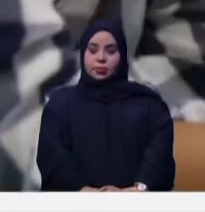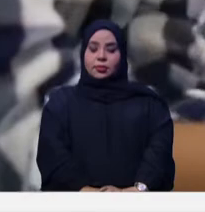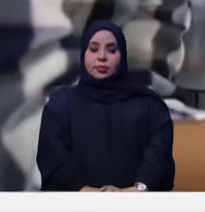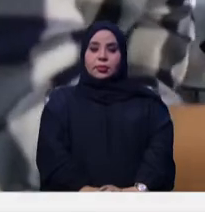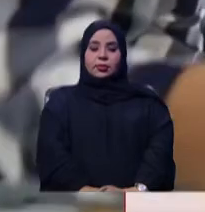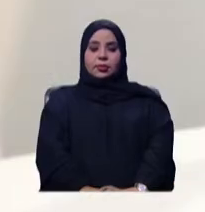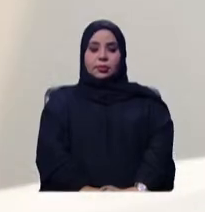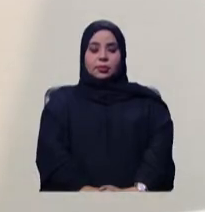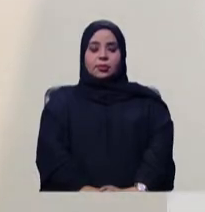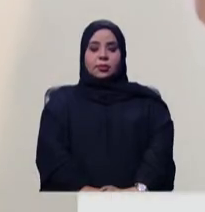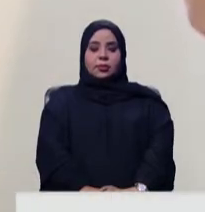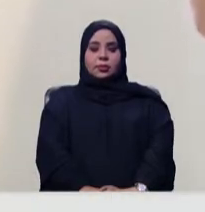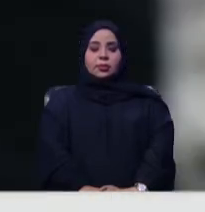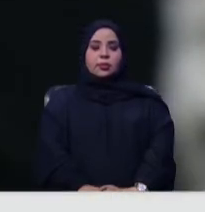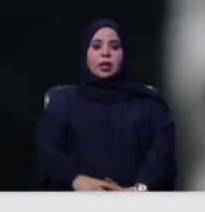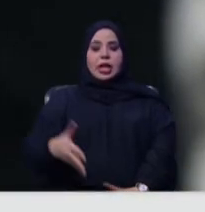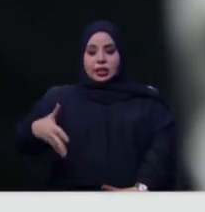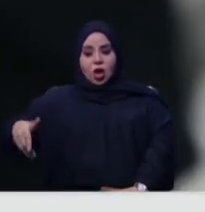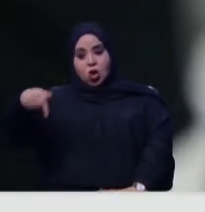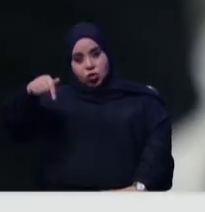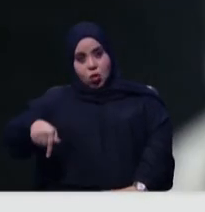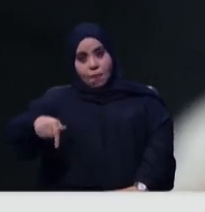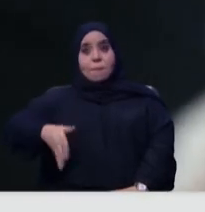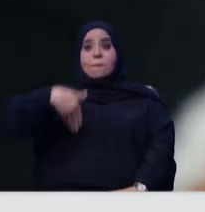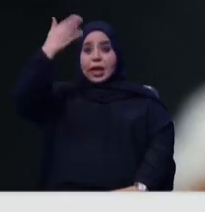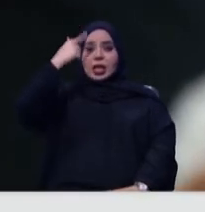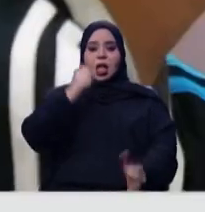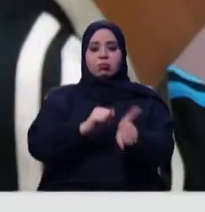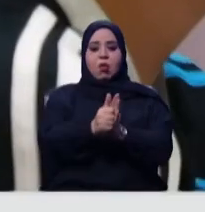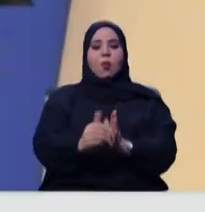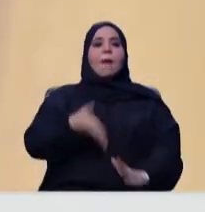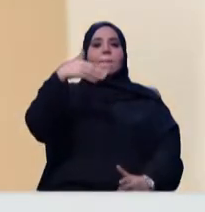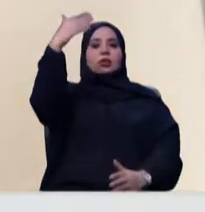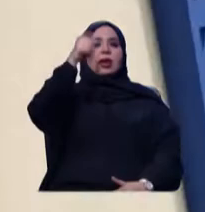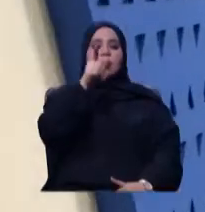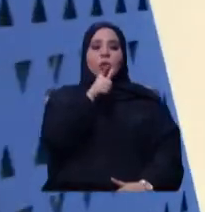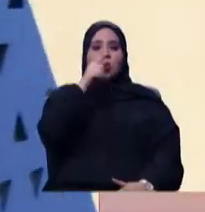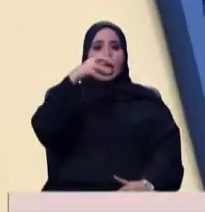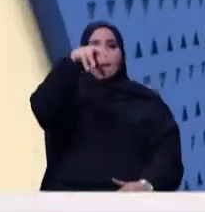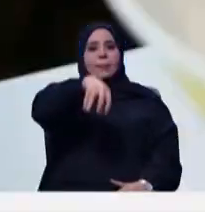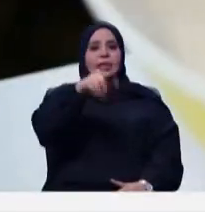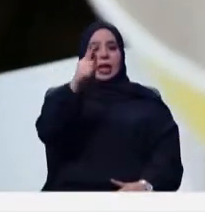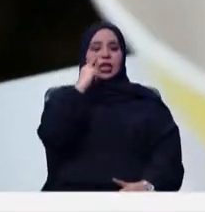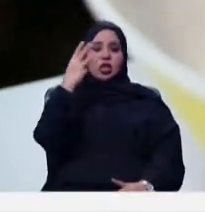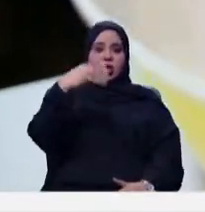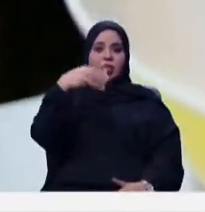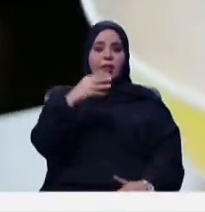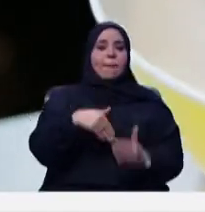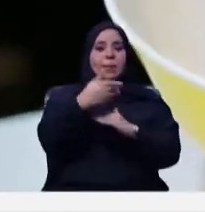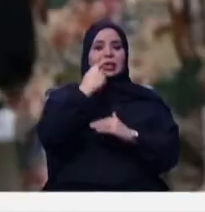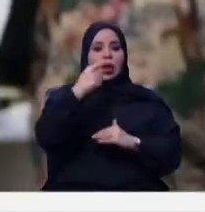صغار اليوم قادة المستقبل، هكذا كان نتاج مدينة 2030 خلال السنوات